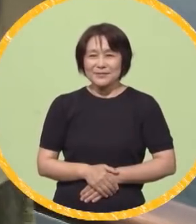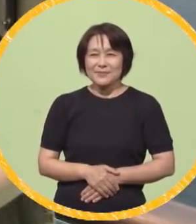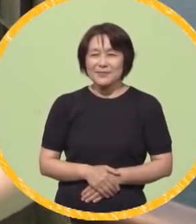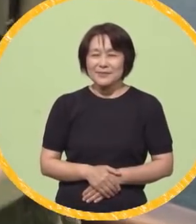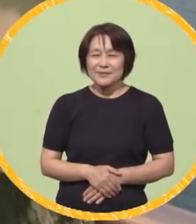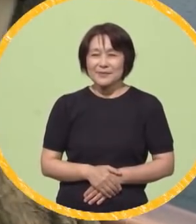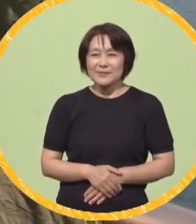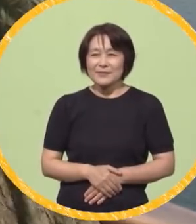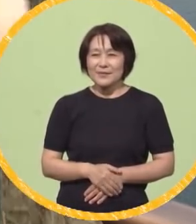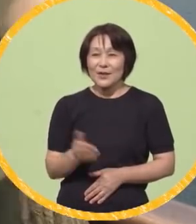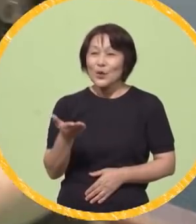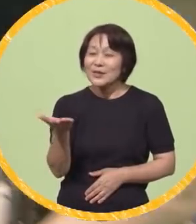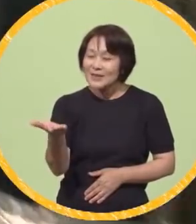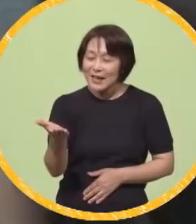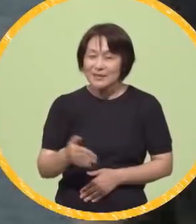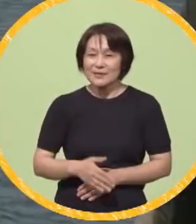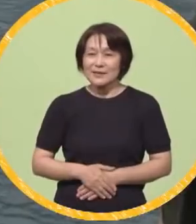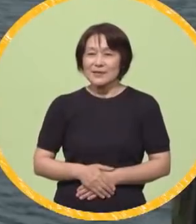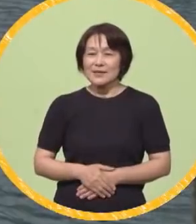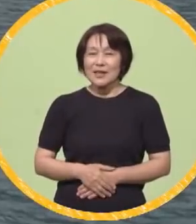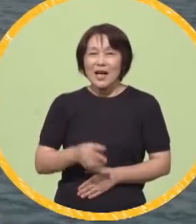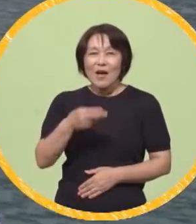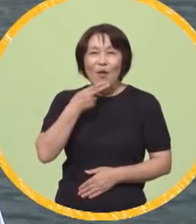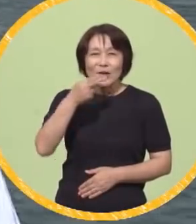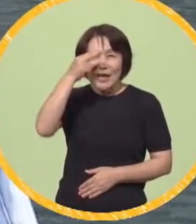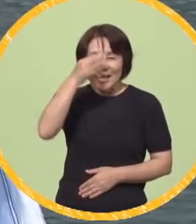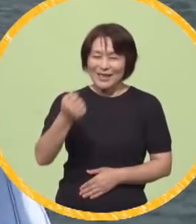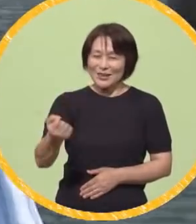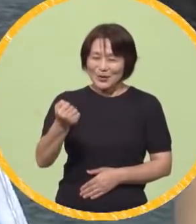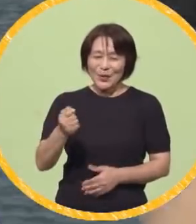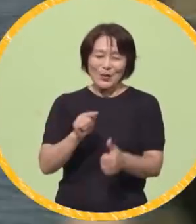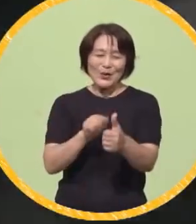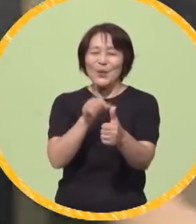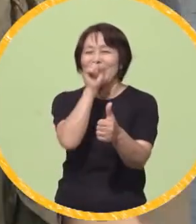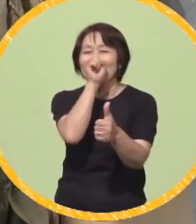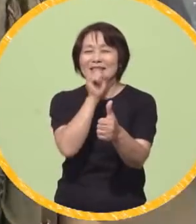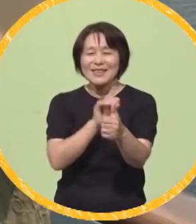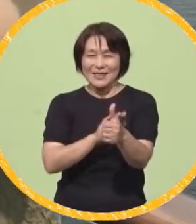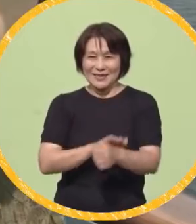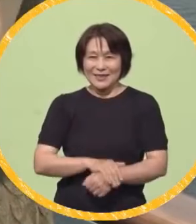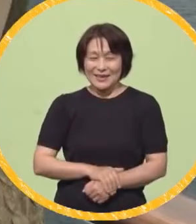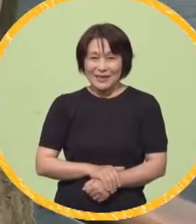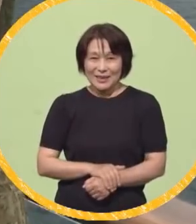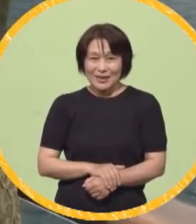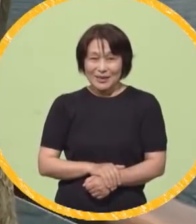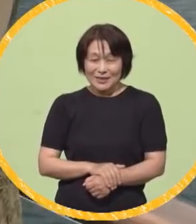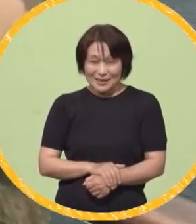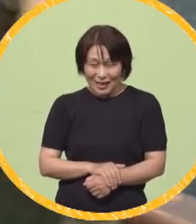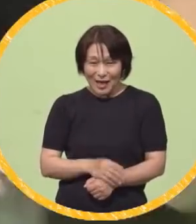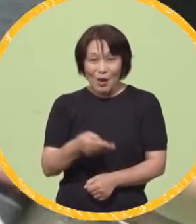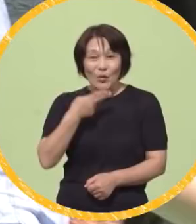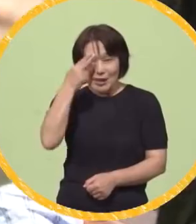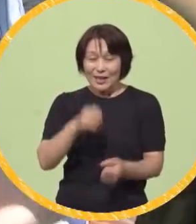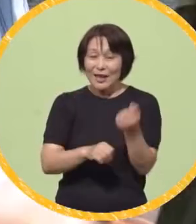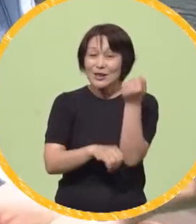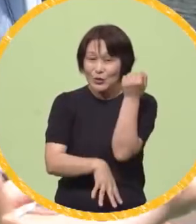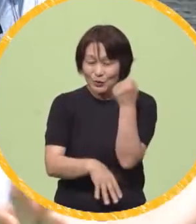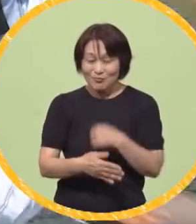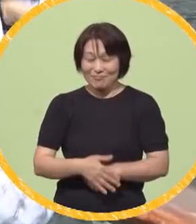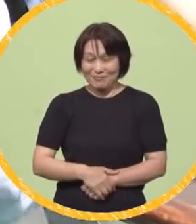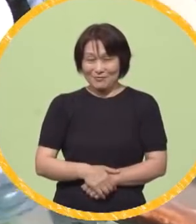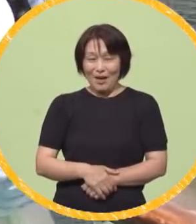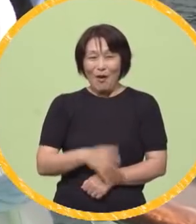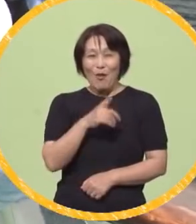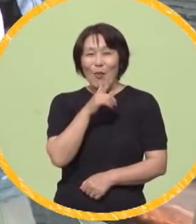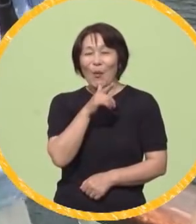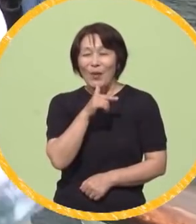。 そうですね。 どうですか、 お酒強い人。 おそこ基準ですか、ちなみに。 割と。 あ、そうなんだ。